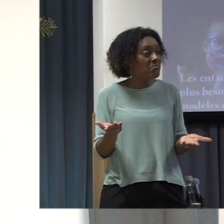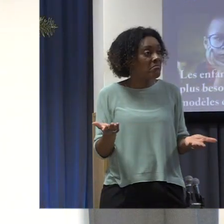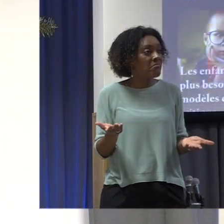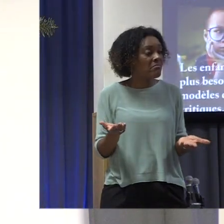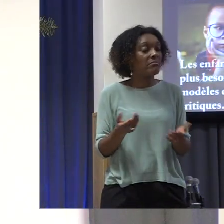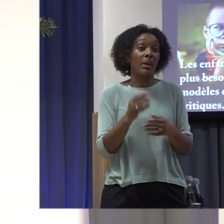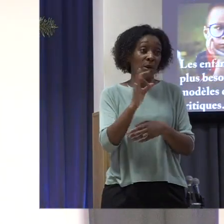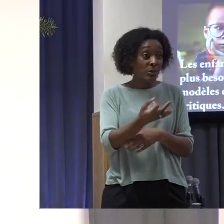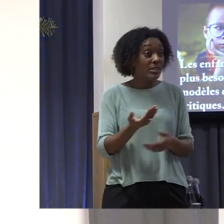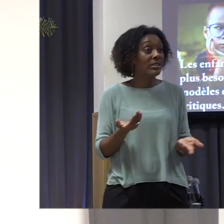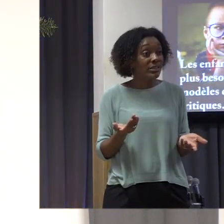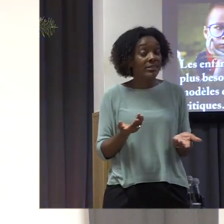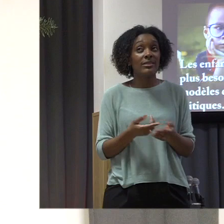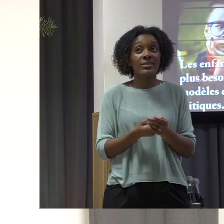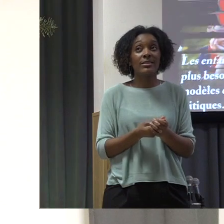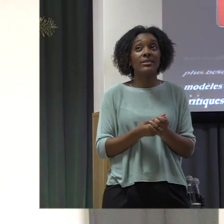Et oui,